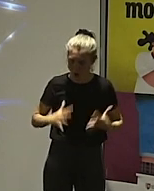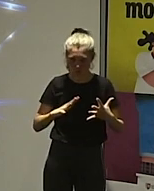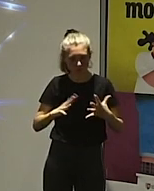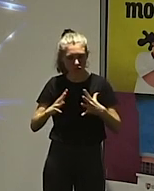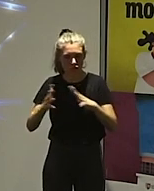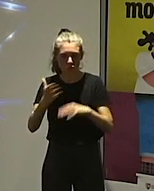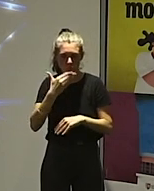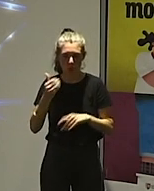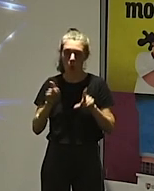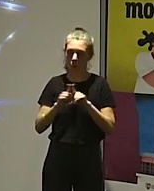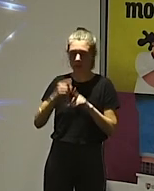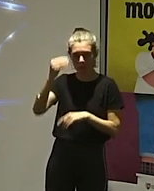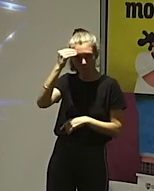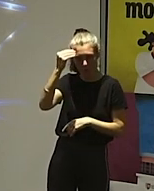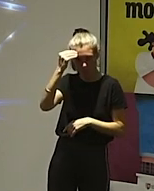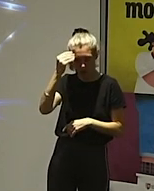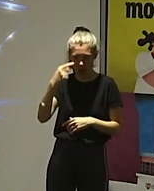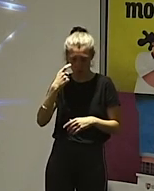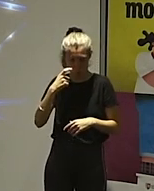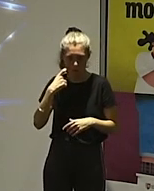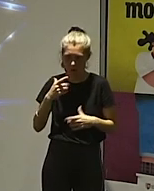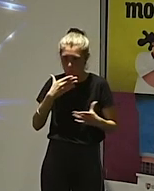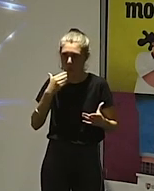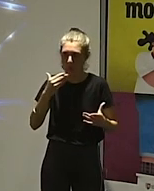ça n'allait pas plus mal non plus. Voilà.